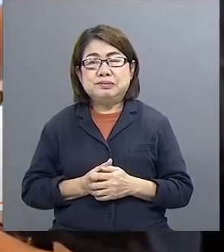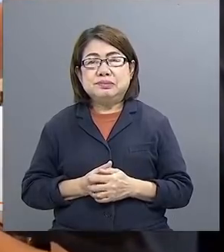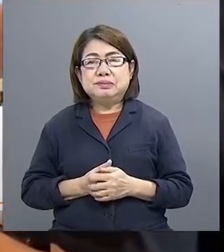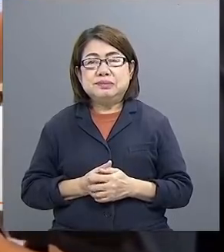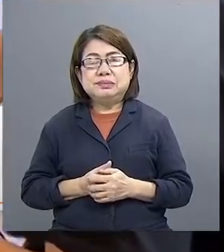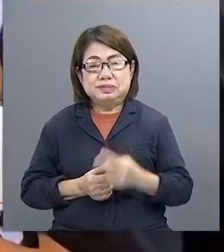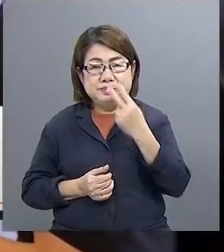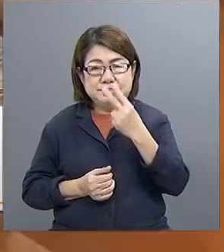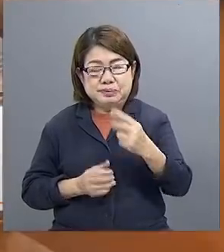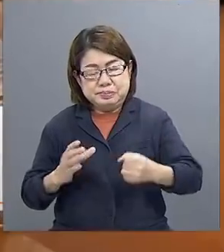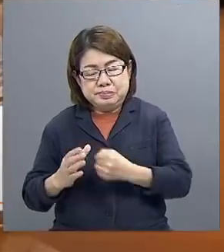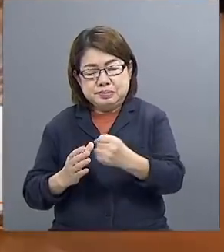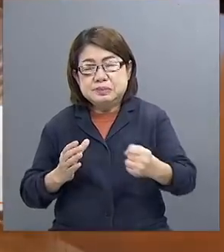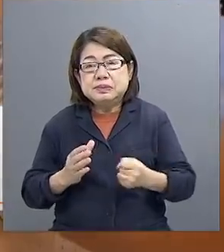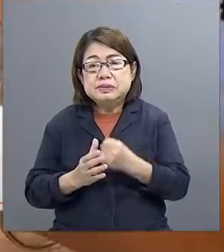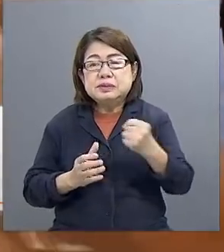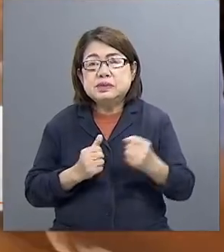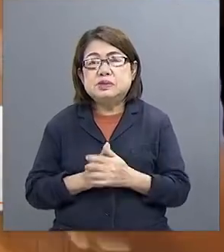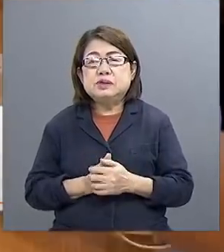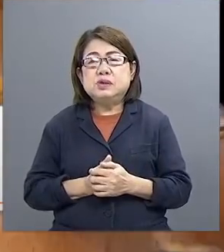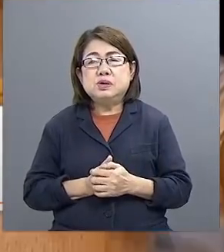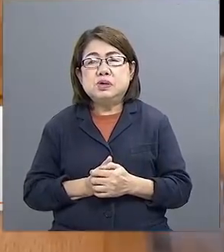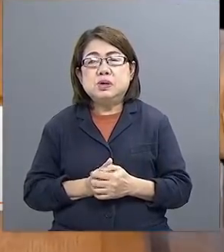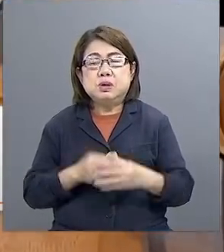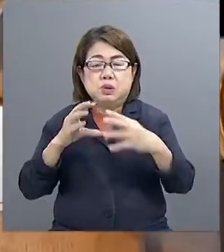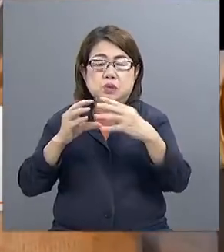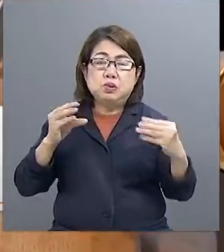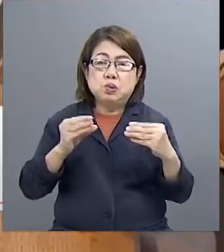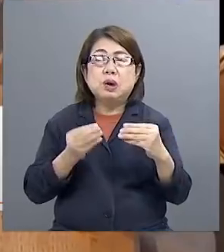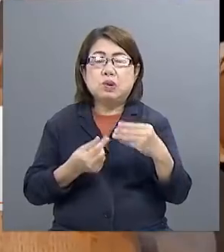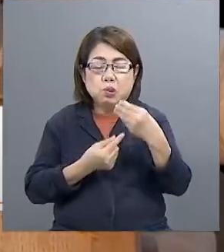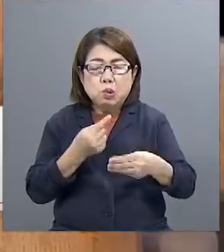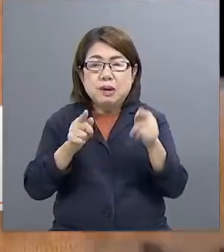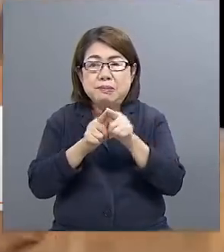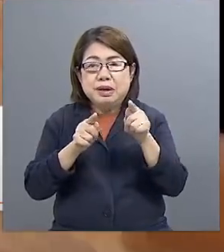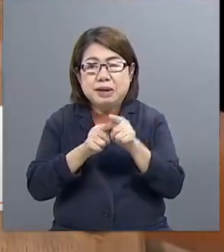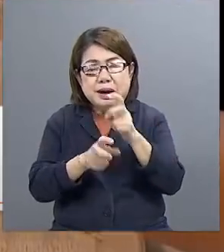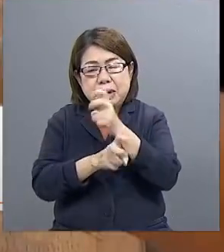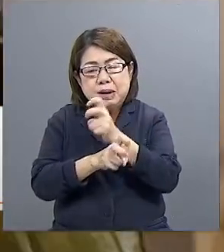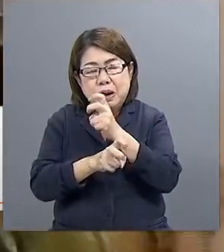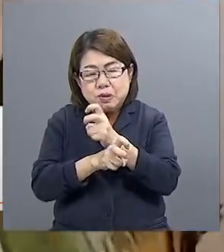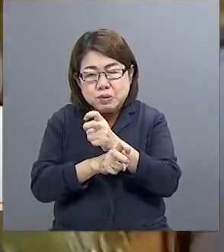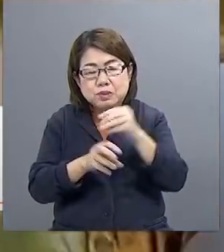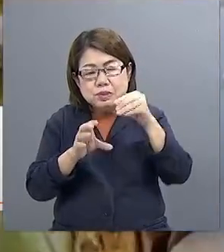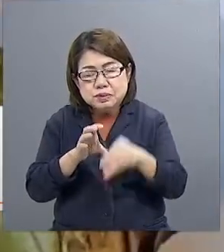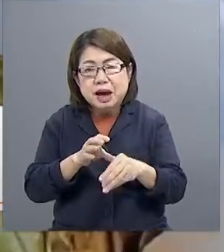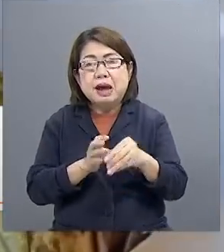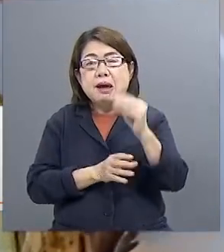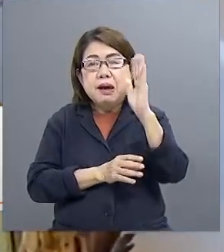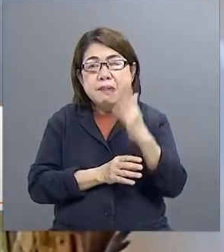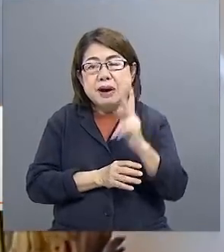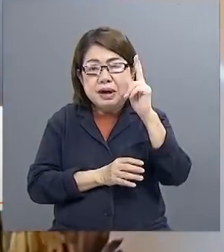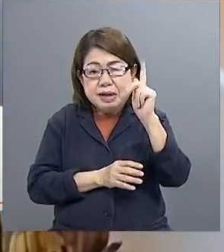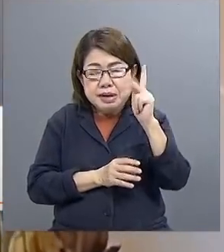เป็นแกงหยวกแบบไทพวนใส่กระดูกซี่โครงอ่อนในน้ำซุปผสมใบชะพูถั่วเขียวผ่าซีกเพิ่มครีมนมแบบสูบ